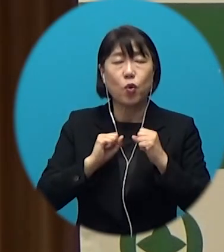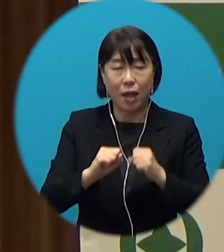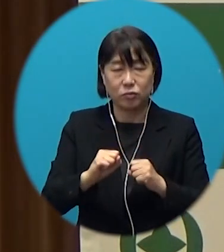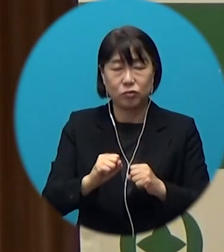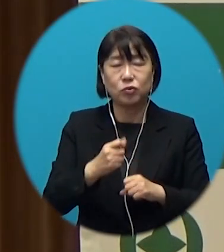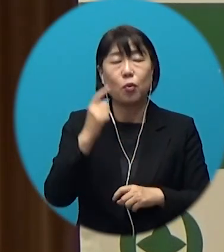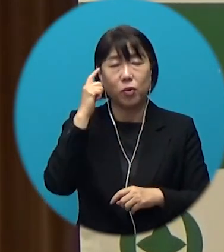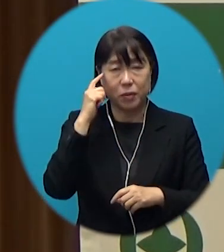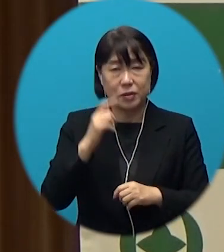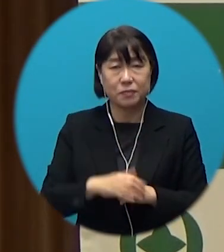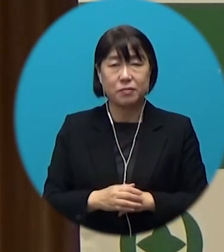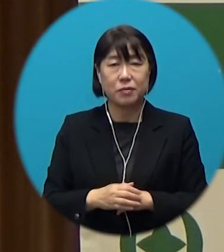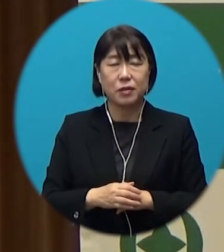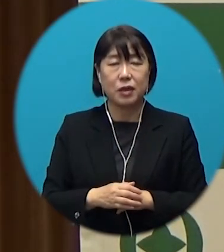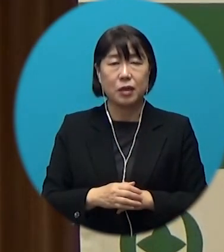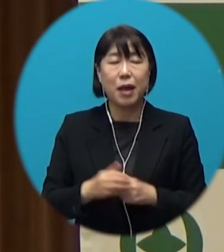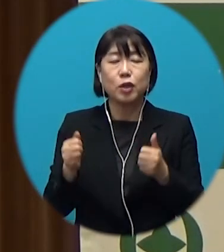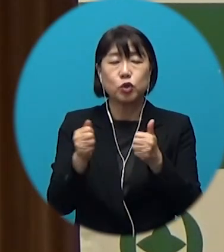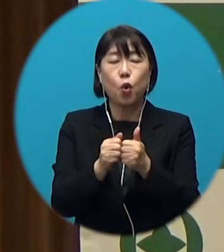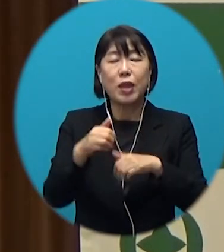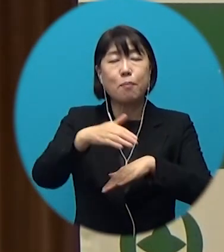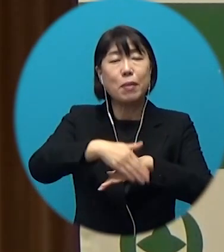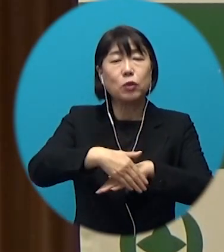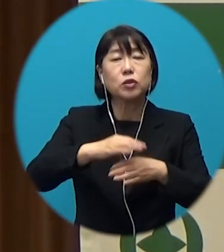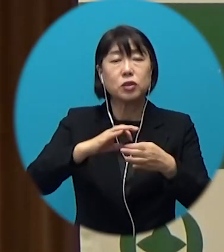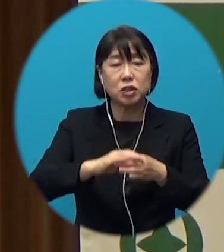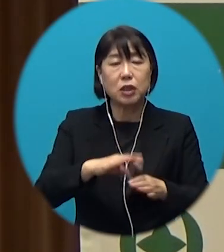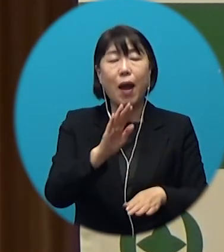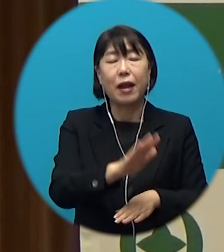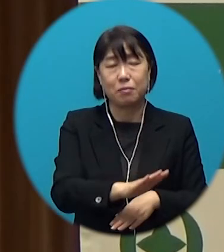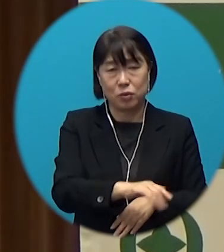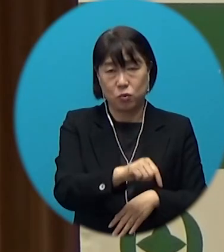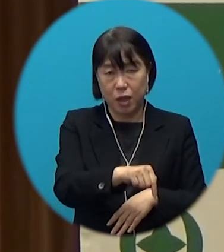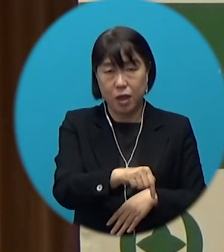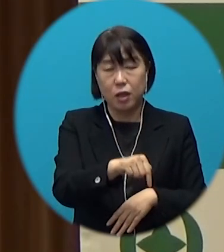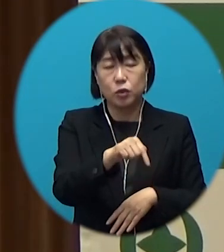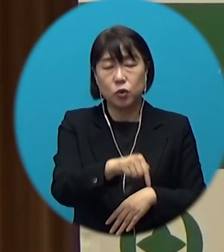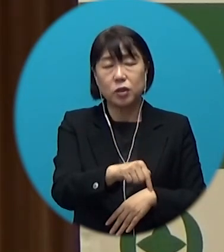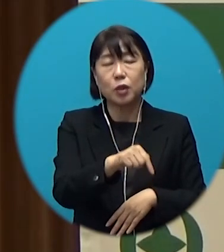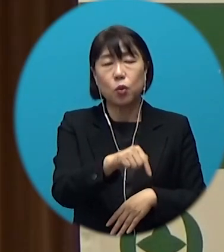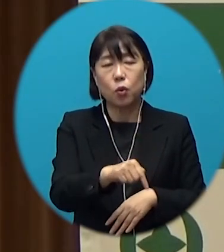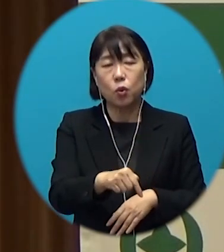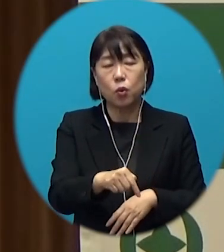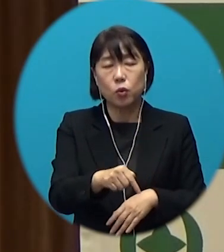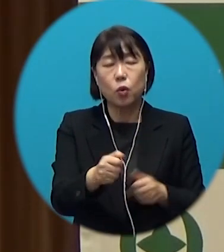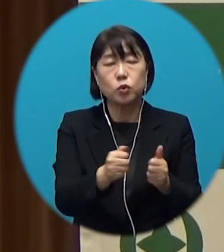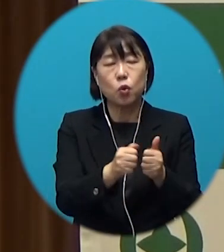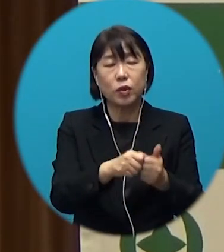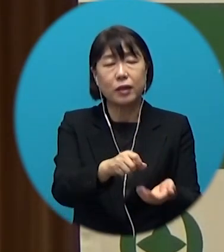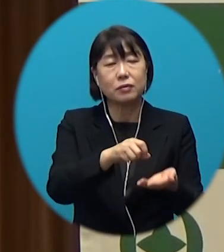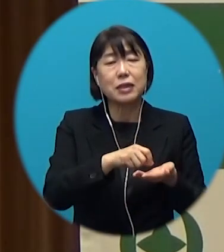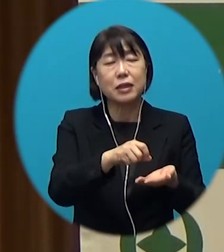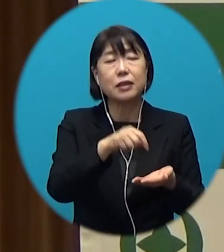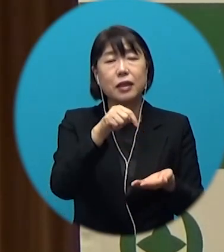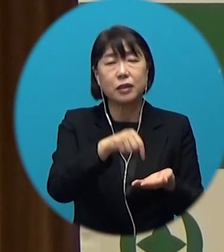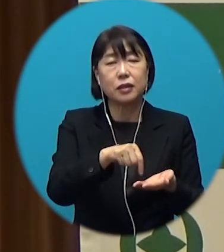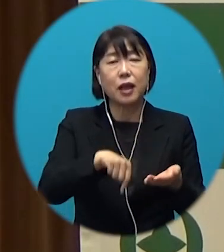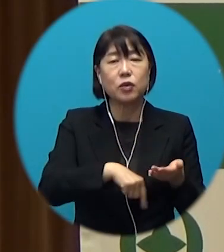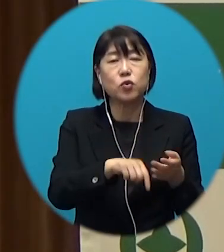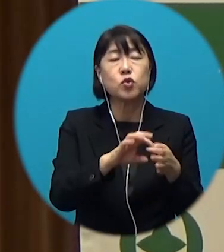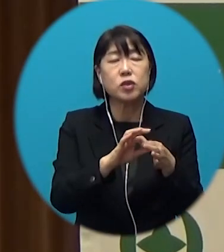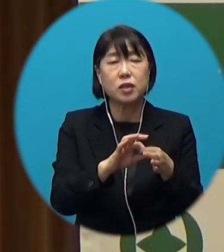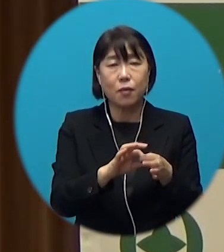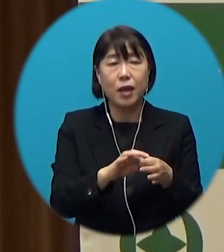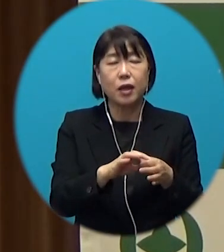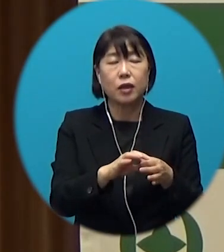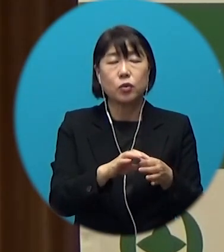ますし、すでにあの相談窓口についてはお任せていただいておりますので、まあ、そのところに寄せられる声についても、あの、注意深く